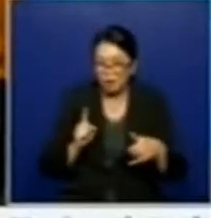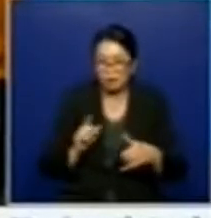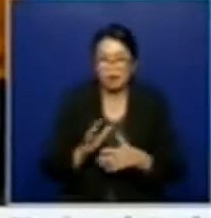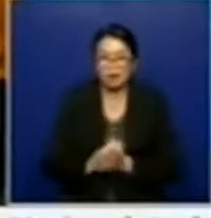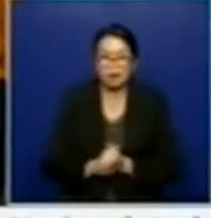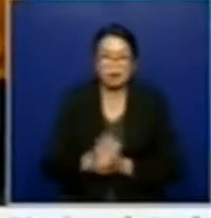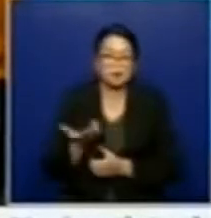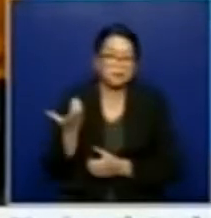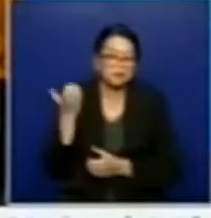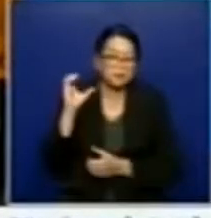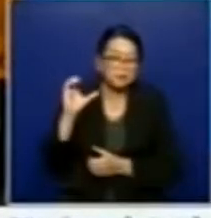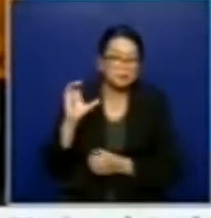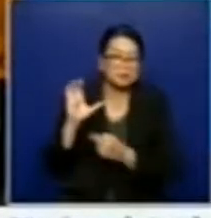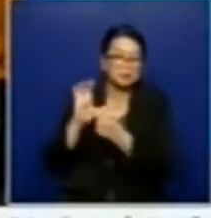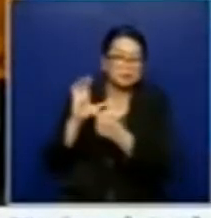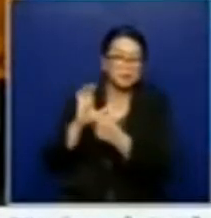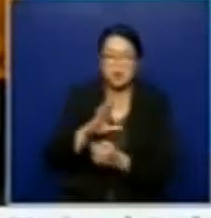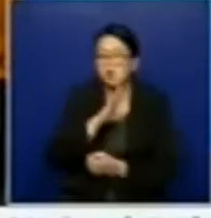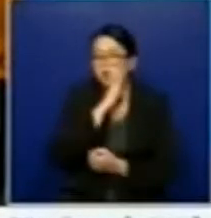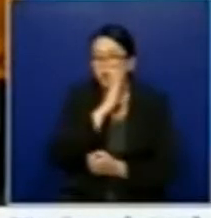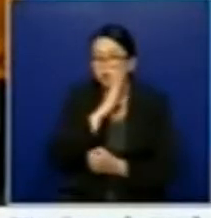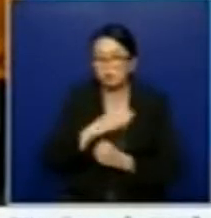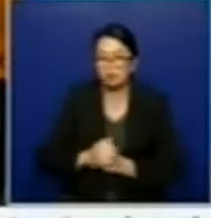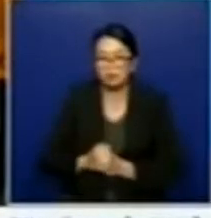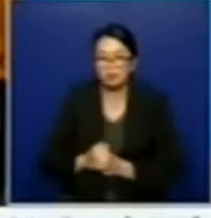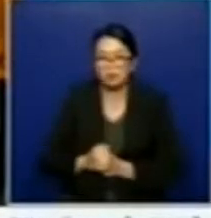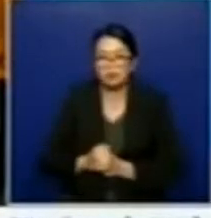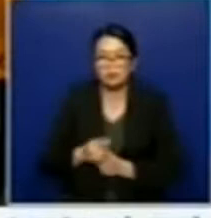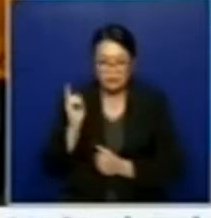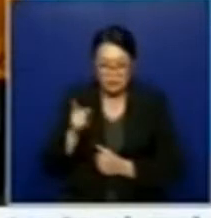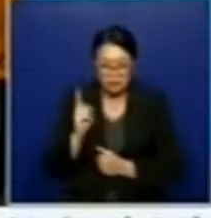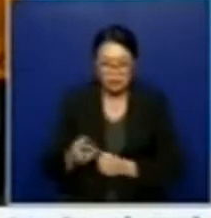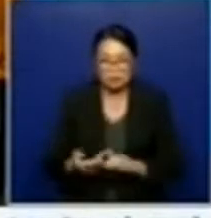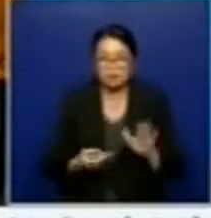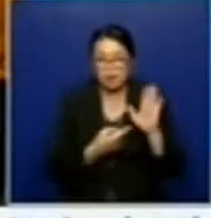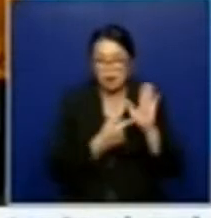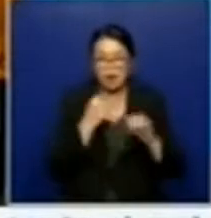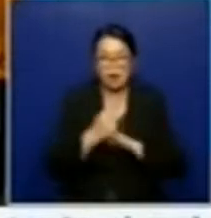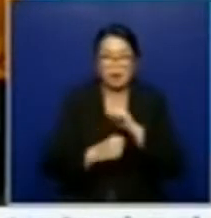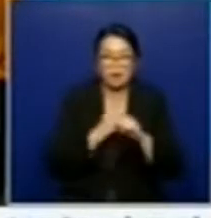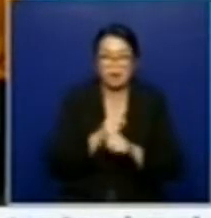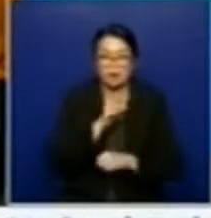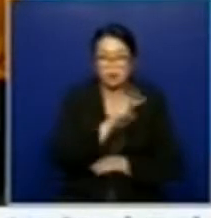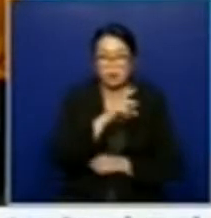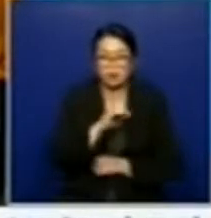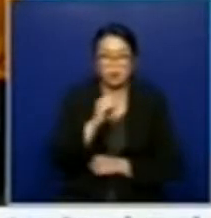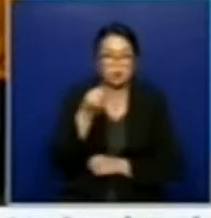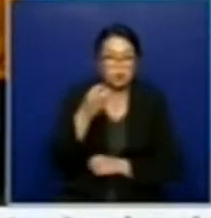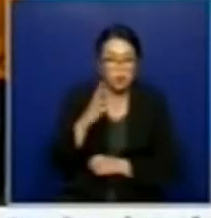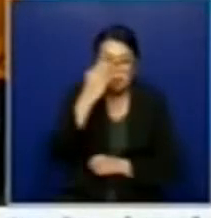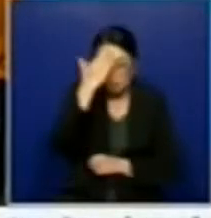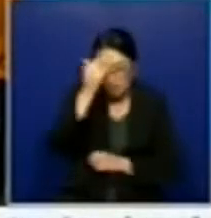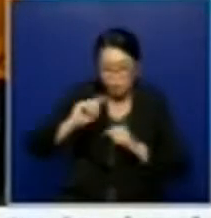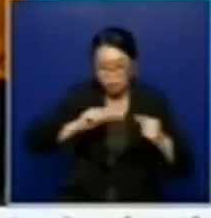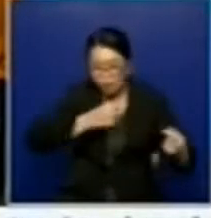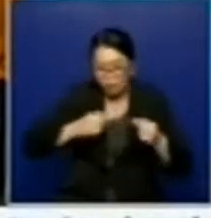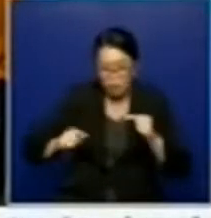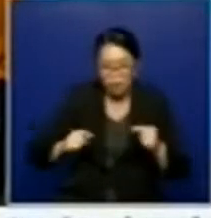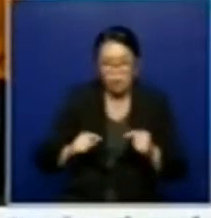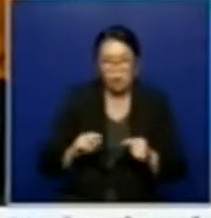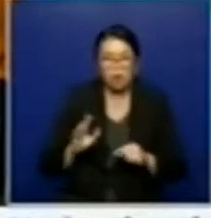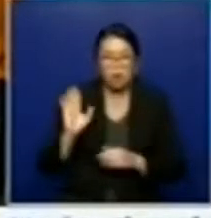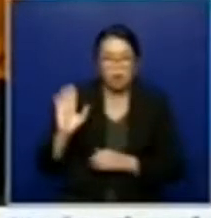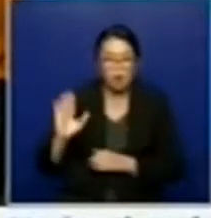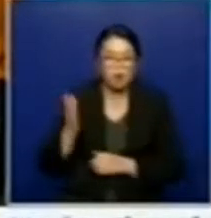ดงในที่ประชุมรัฐสภาแห่งนี้ครับจริงๆแล้วคุณอลิซาเบธวอลเลนพูดไว้ในปี2016ครับเพื่อตอบโต้วุฒิสมาชิกแมคคอน